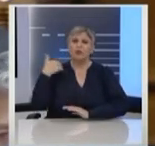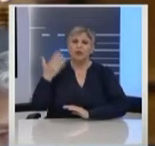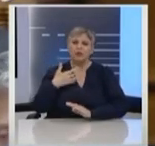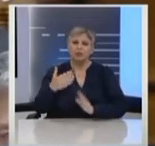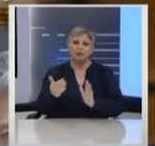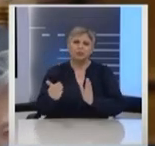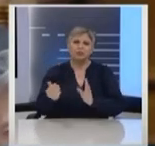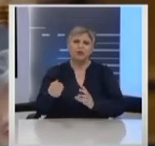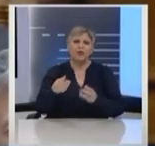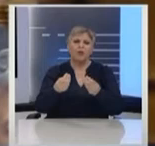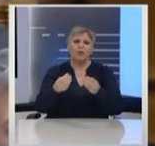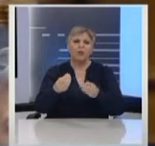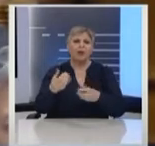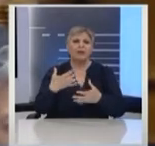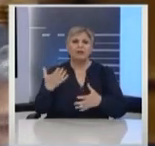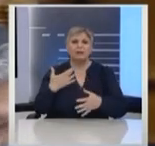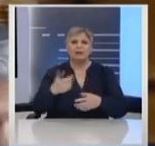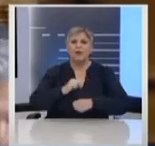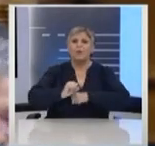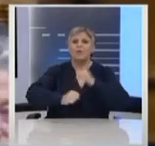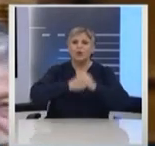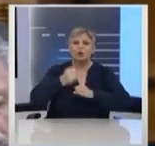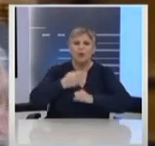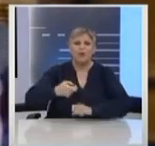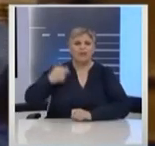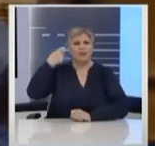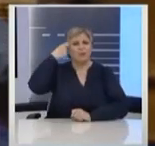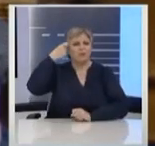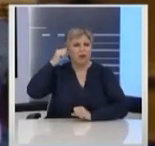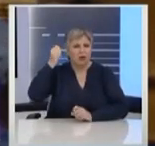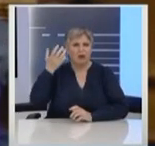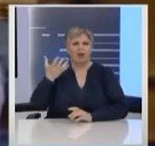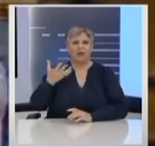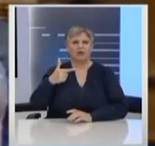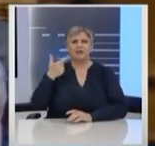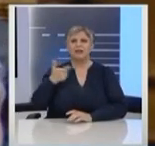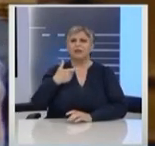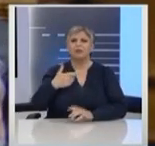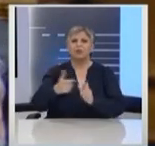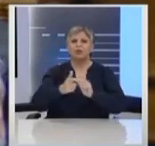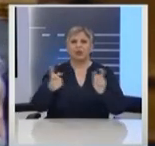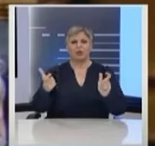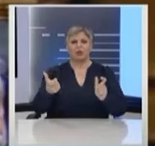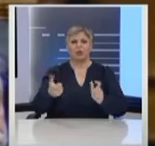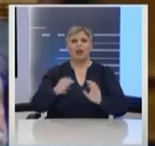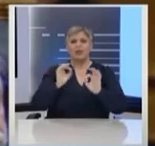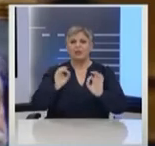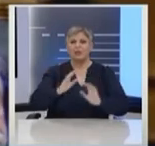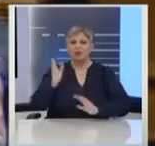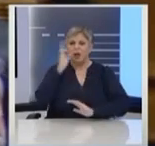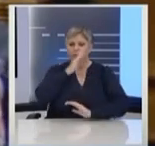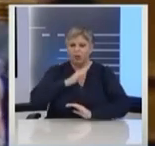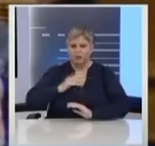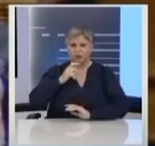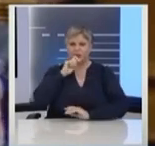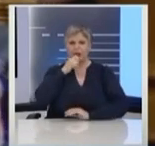στα σχολιά μας, δεκάδες και στην ελληνική επαρχία που κρύβονται κάτω από το χαλί εξαιτίας